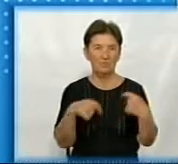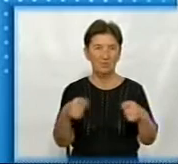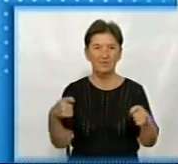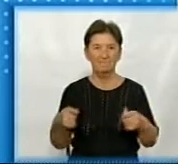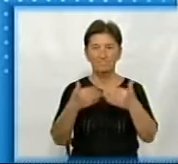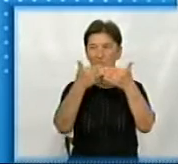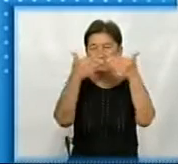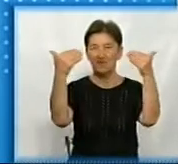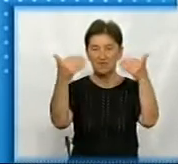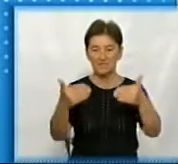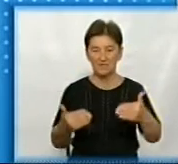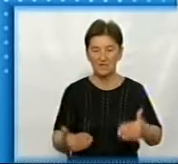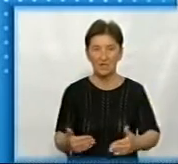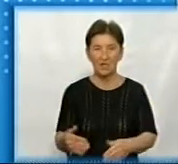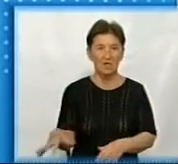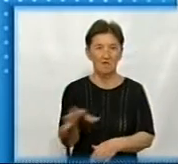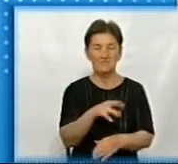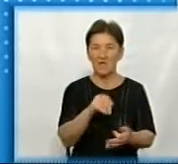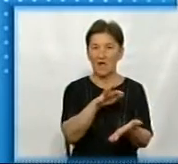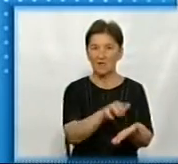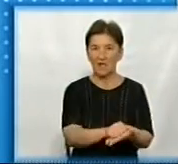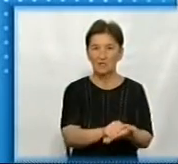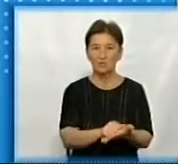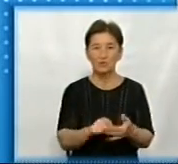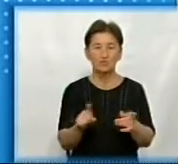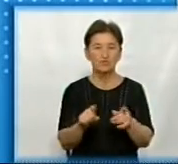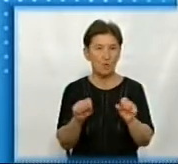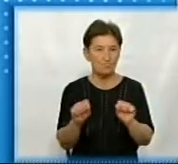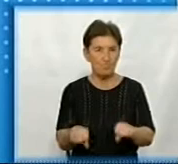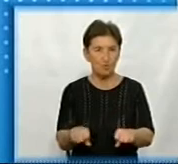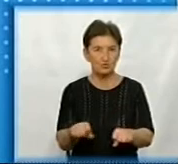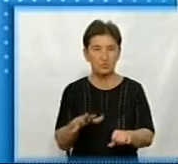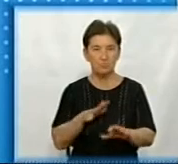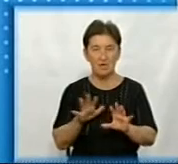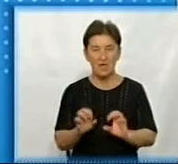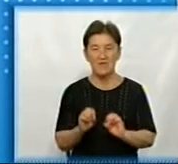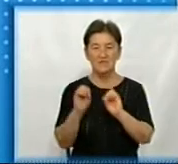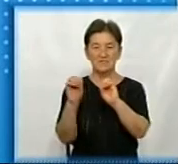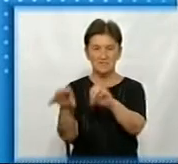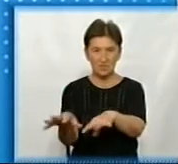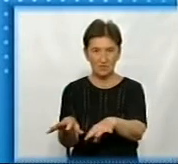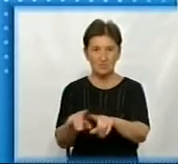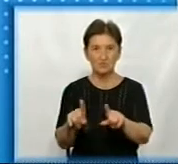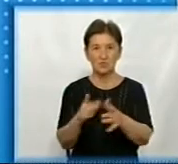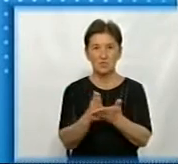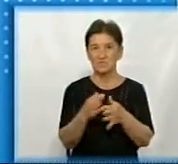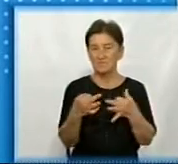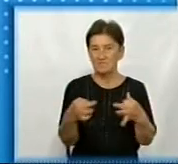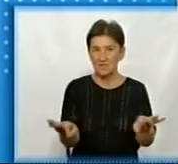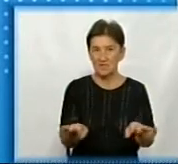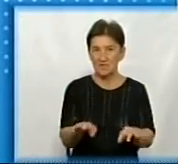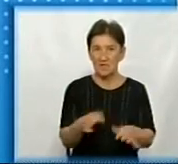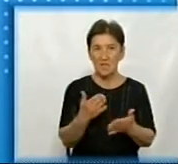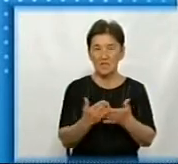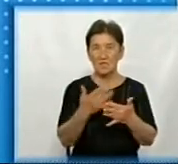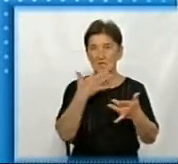всі об'єкти оренди, які можуть бути здані, які на даний час вільні. Люди дуже